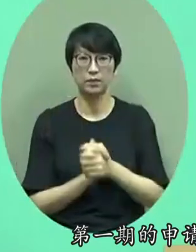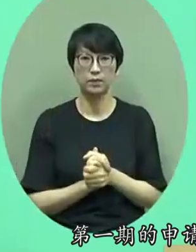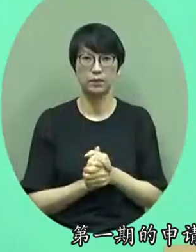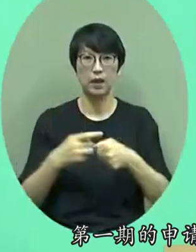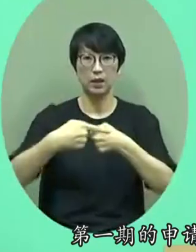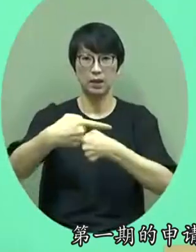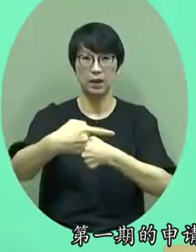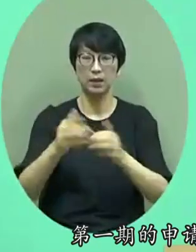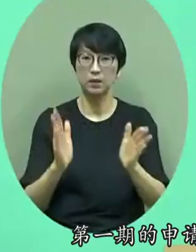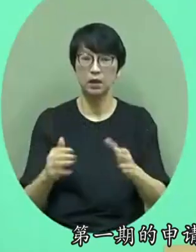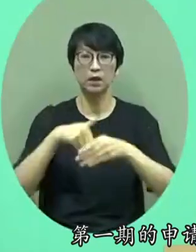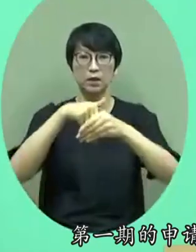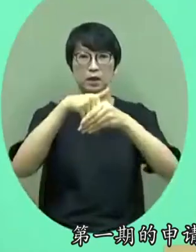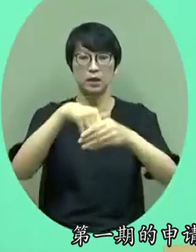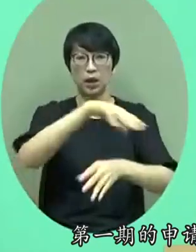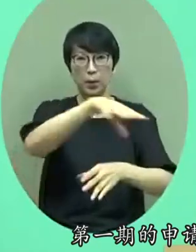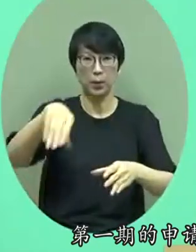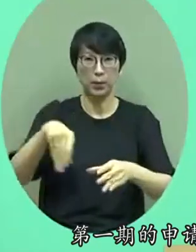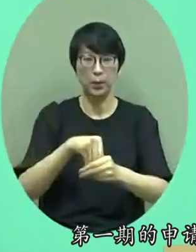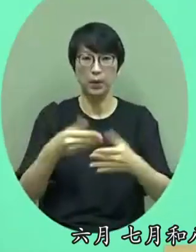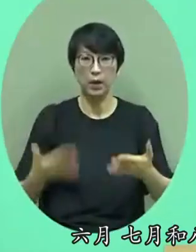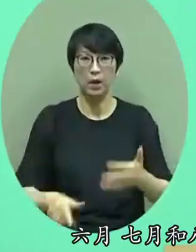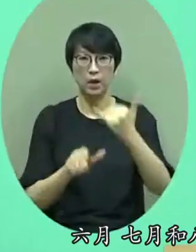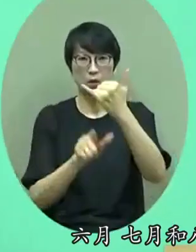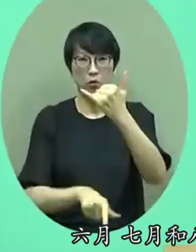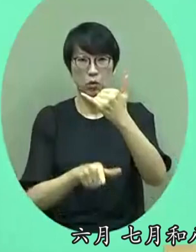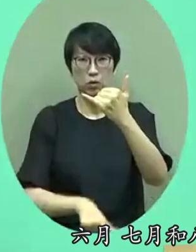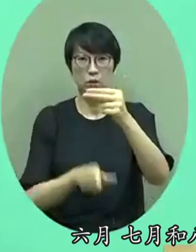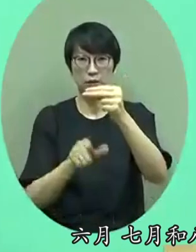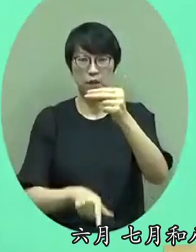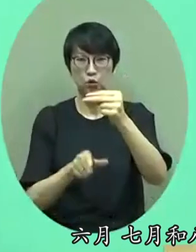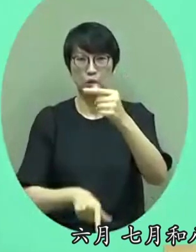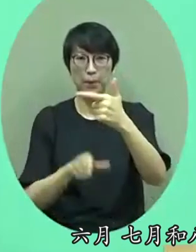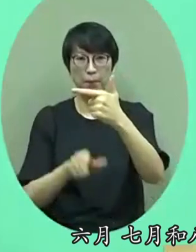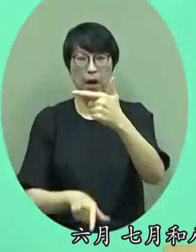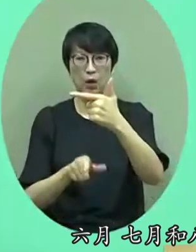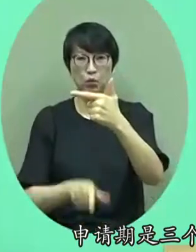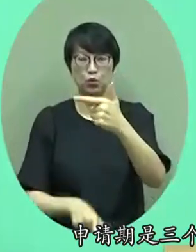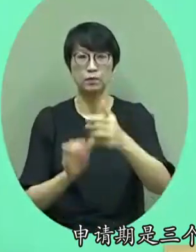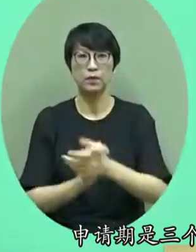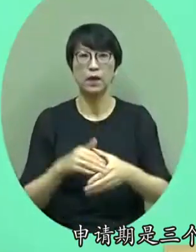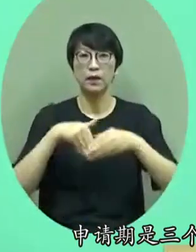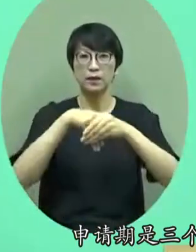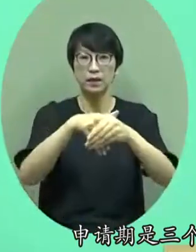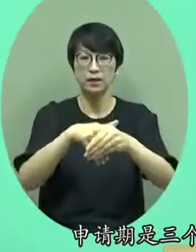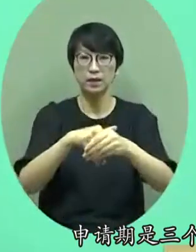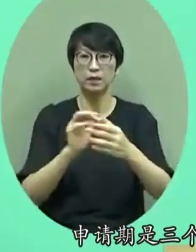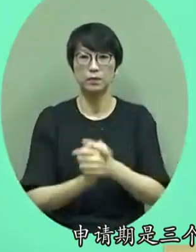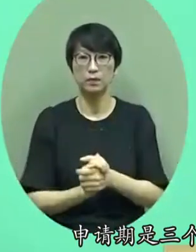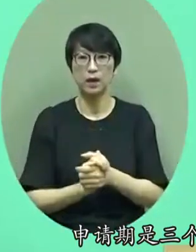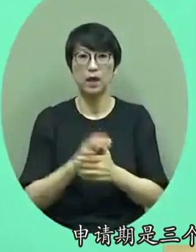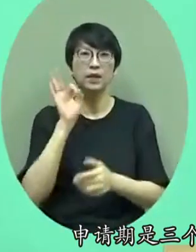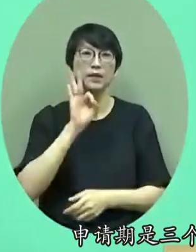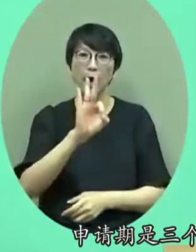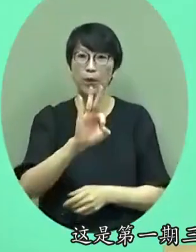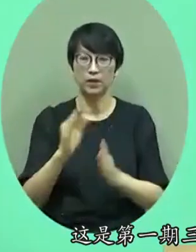一期的申請是涵蓋今年6月、7月和8月，申請的期是3個